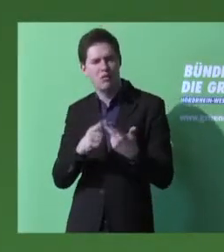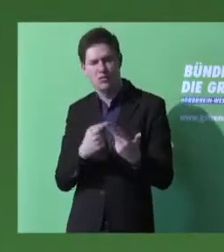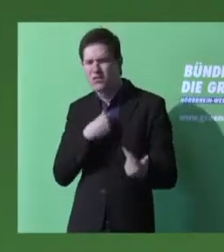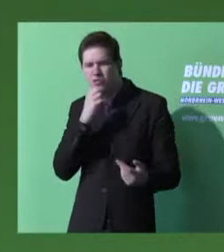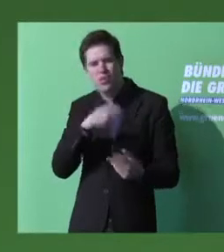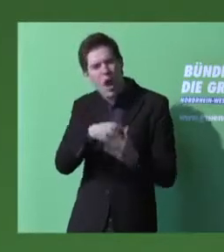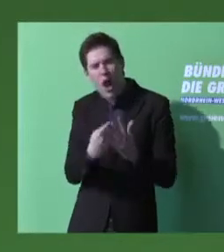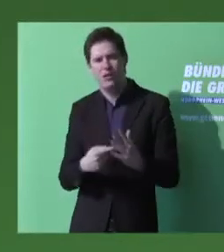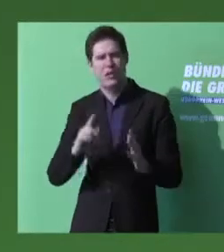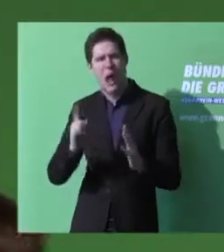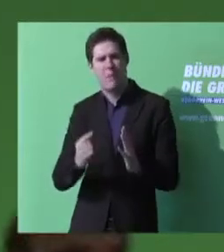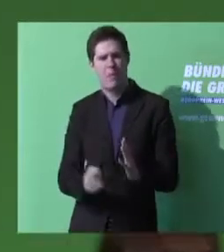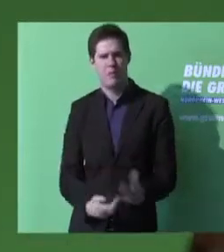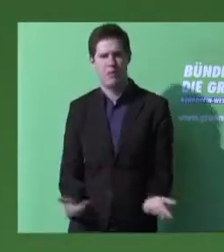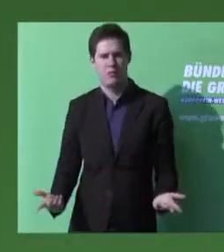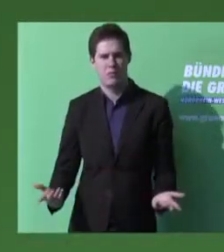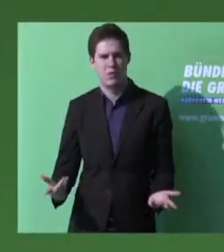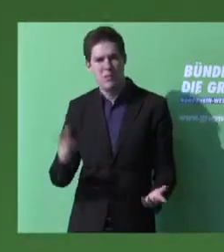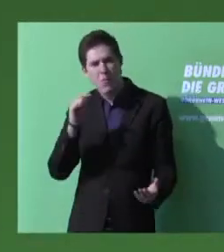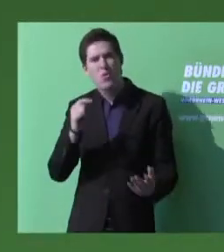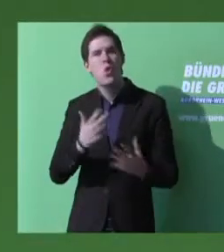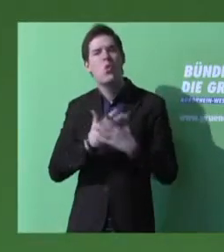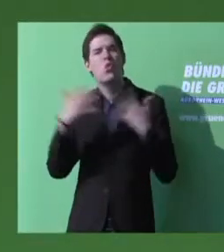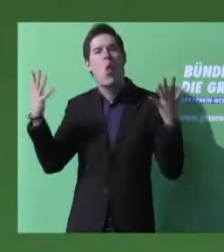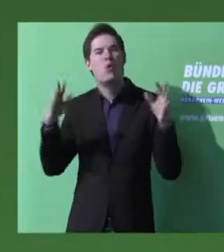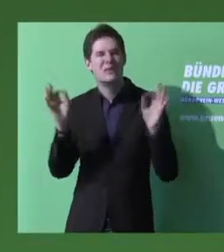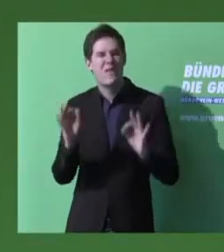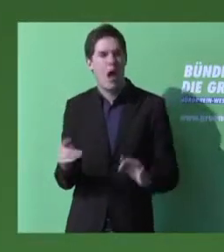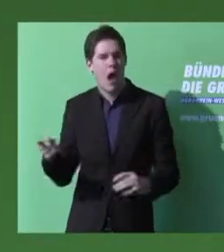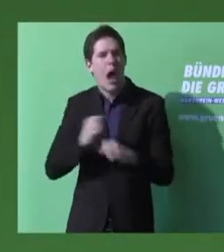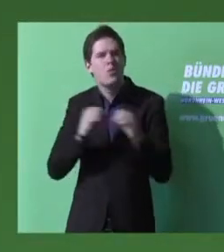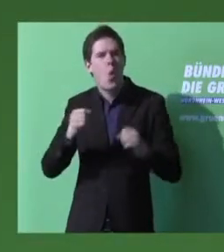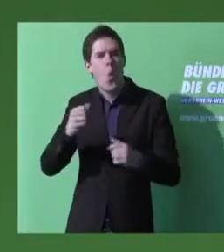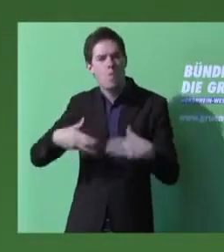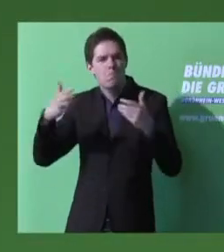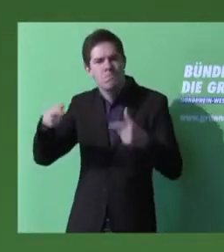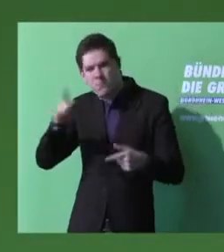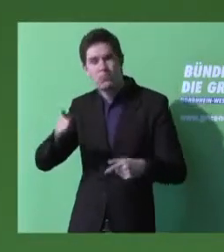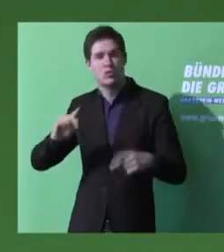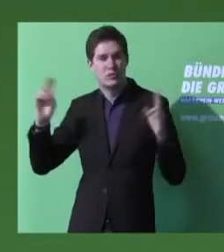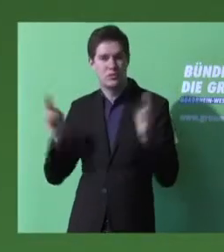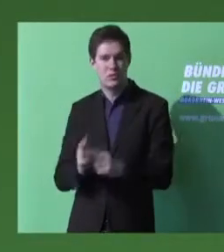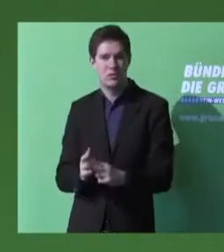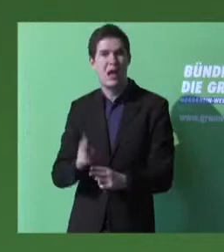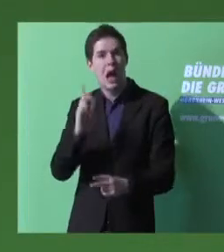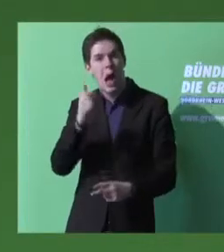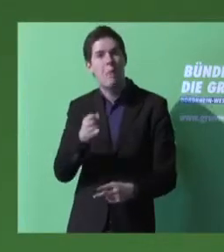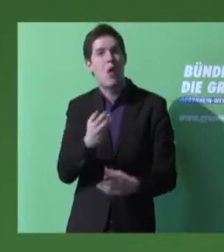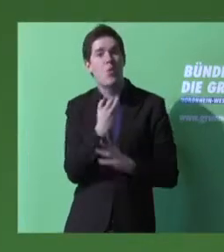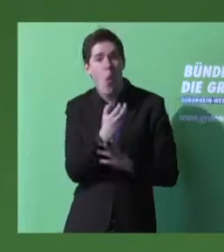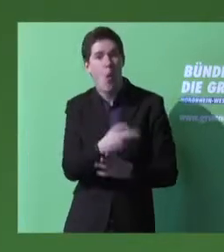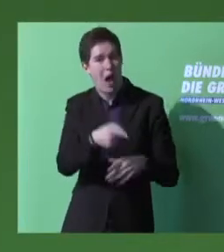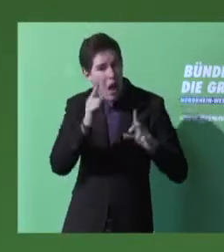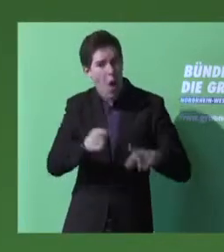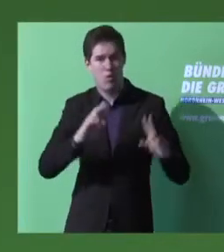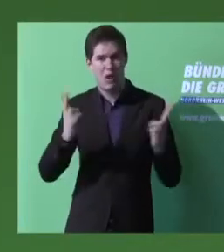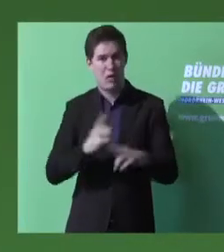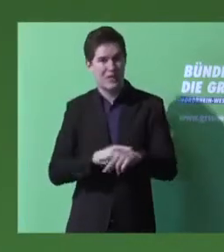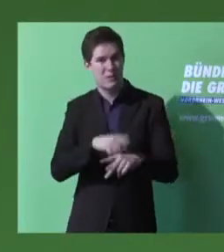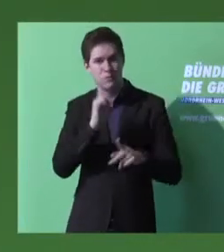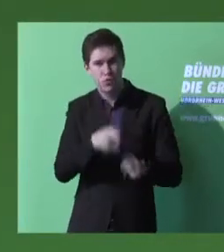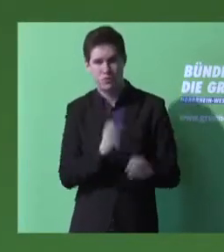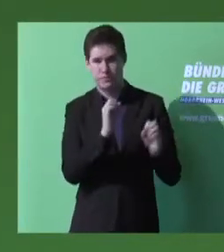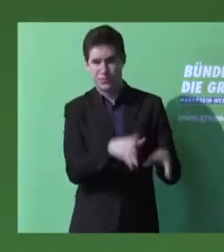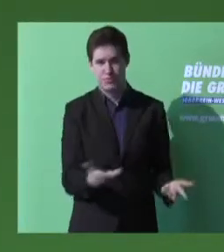beides erreichen. Einmal die großen Risiken von Atom müssen endlich weg, aber gleichzeitig müssen wir raus aus der Kohle, damit wir